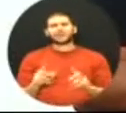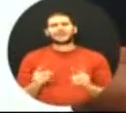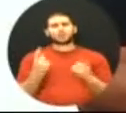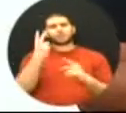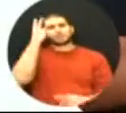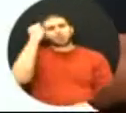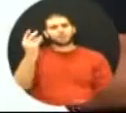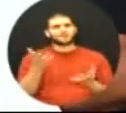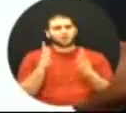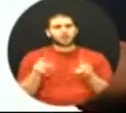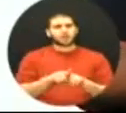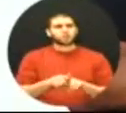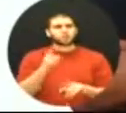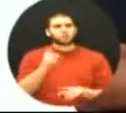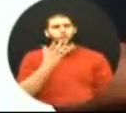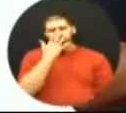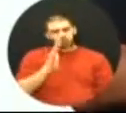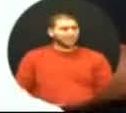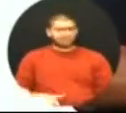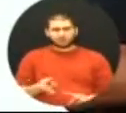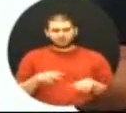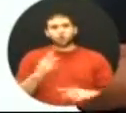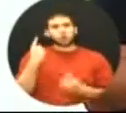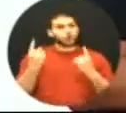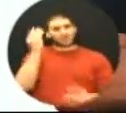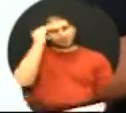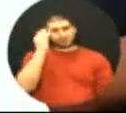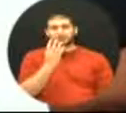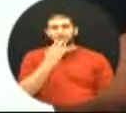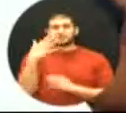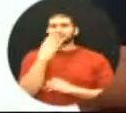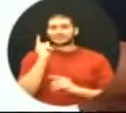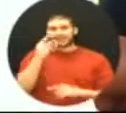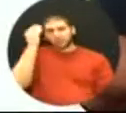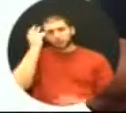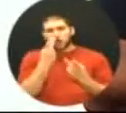טראומטי, אירוע שהוא שפל שכל תלמיד במדינת ישראל צריך ללמוד, לא משנה מאיזה